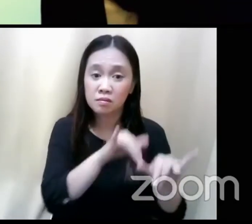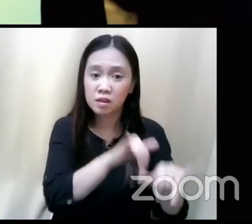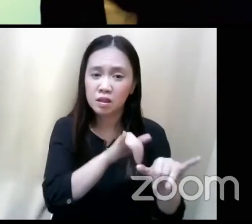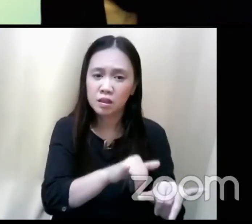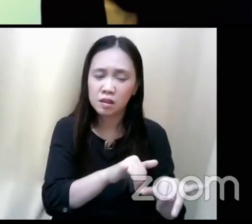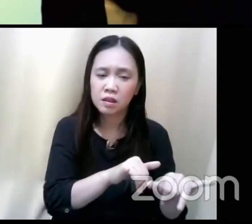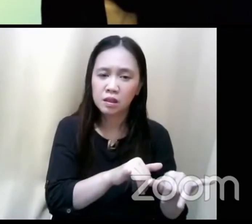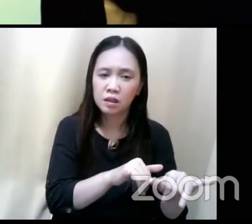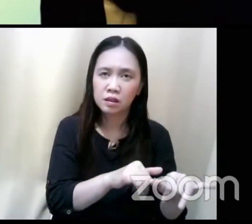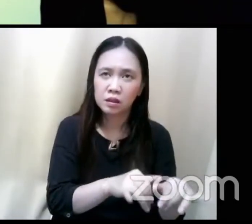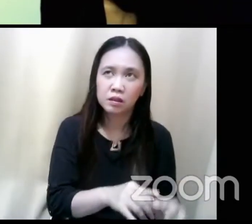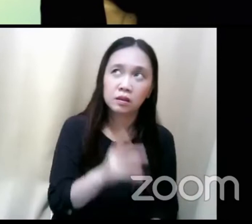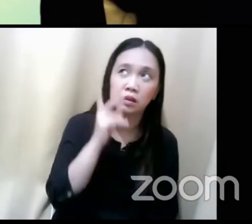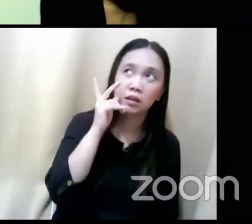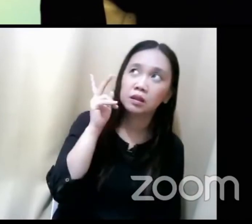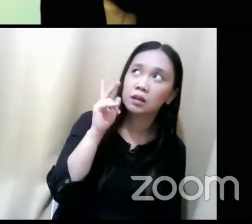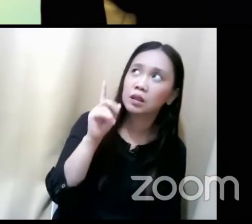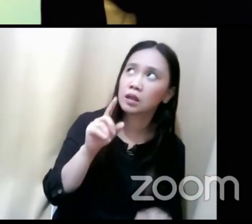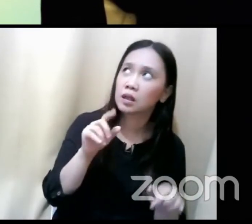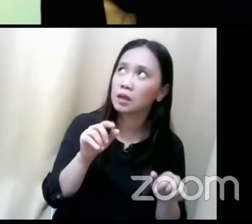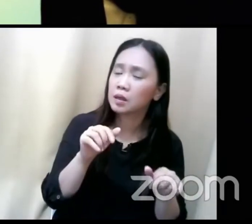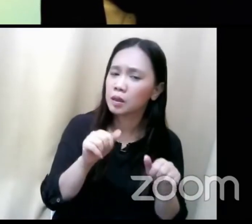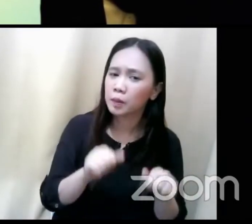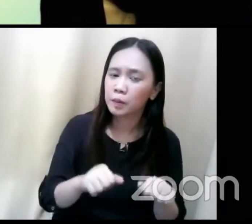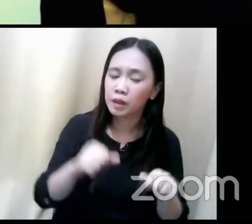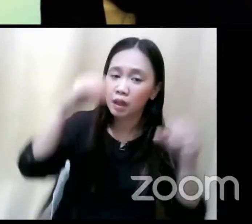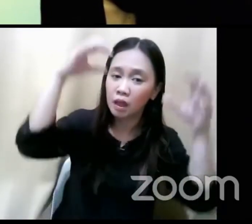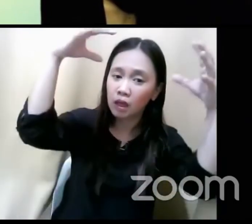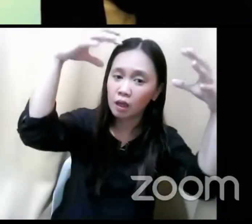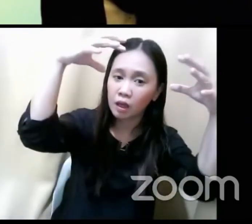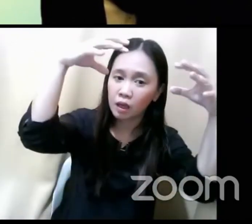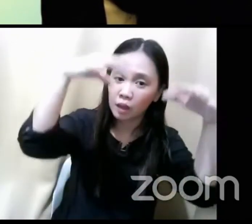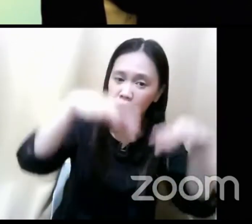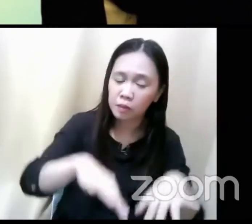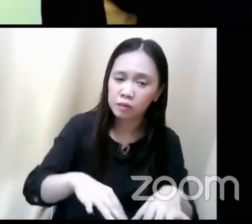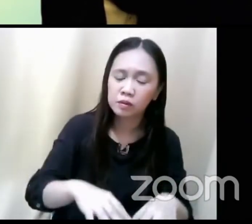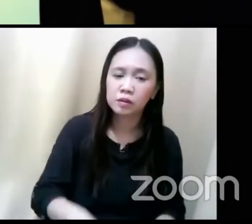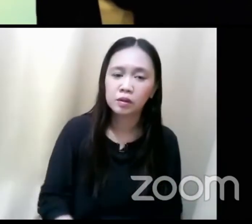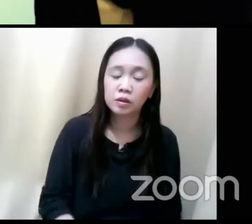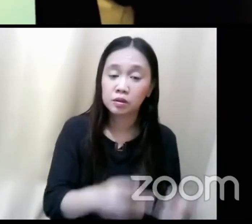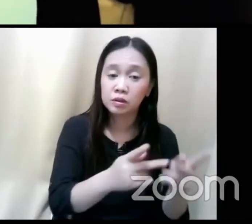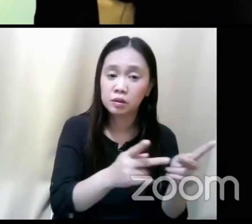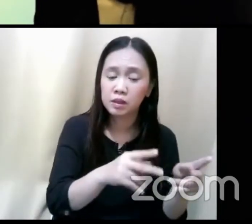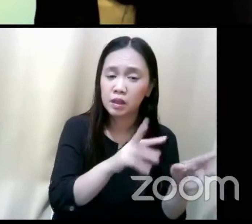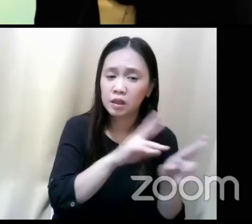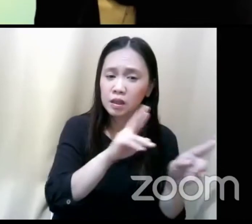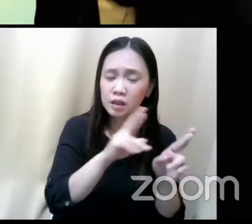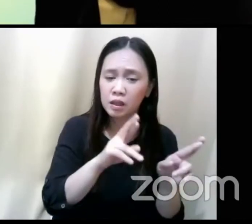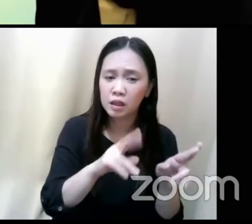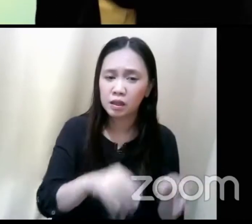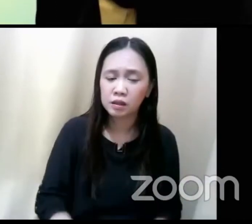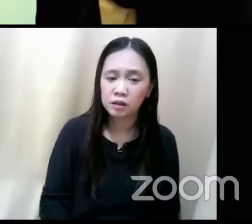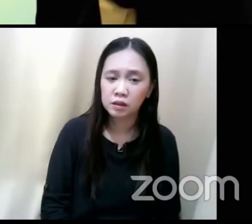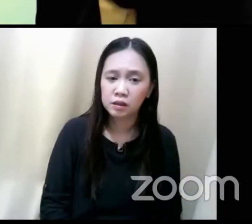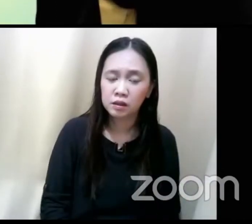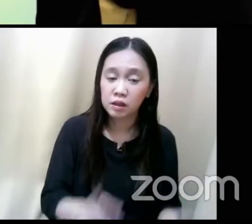mahulog. Okay? And yung position niya, yung alam niyo sa Olympics, yung magre-ready, get set, go na, yung